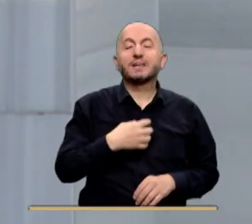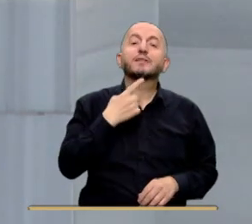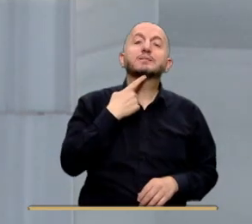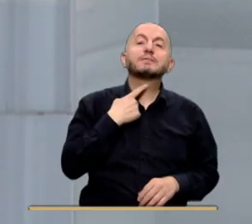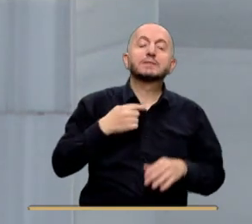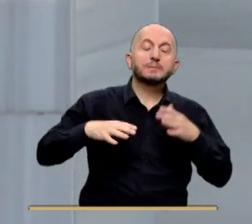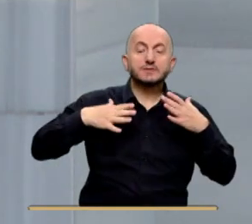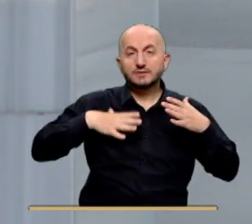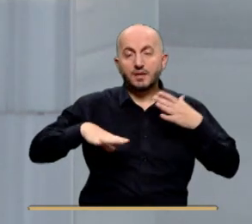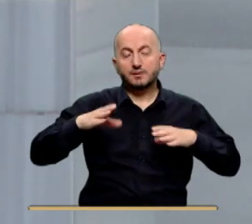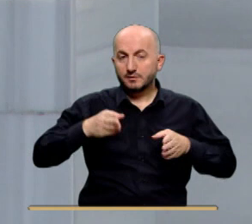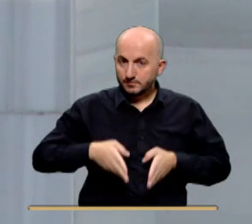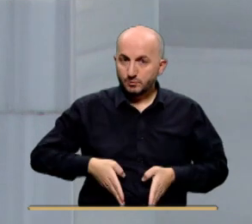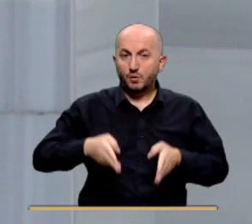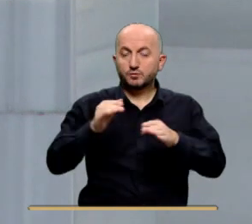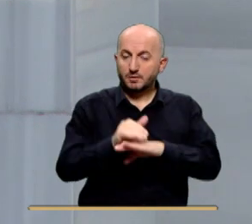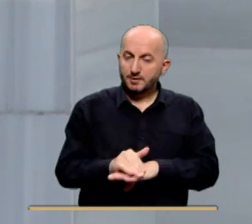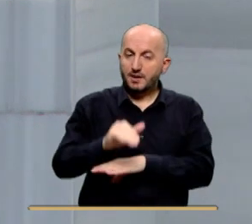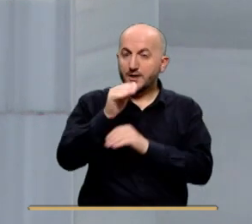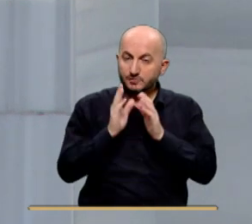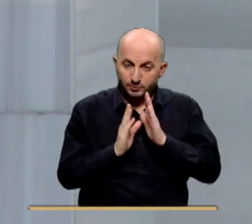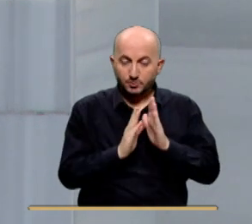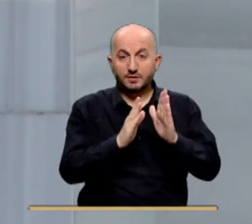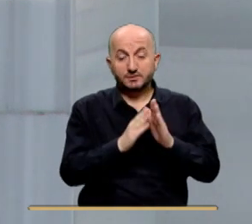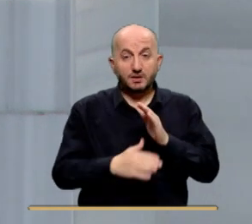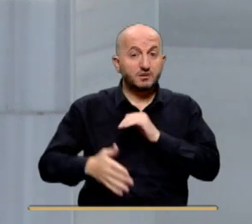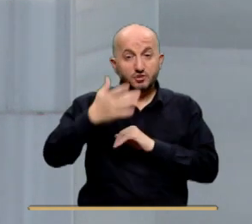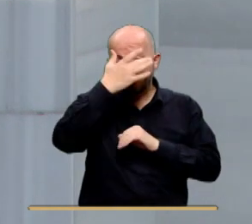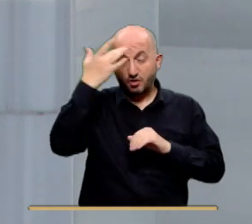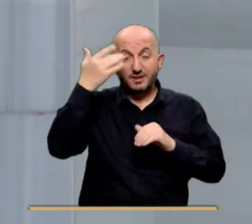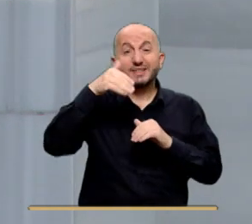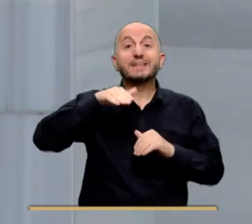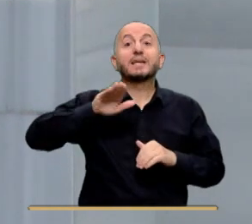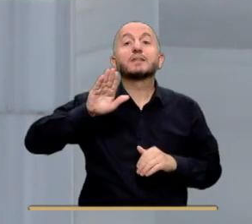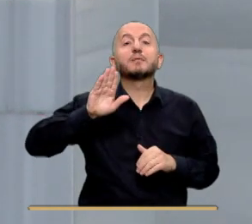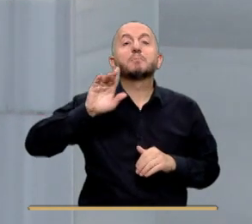nefsimizin istekleri doğrultusunda bir hayat sürersek, bu cahiliye değil mi?